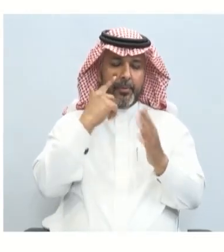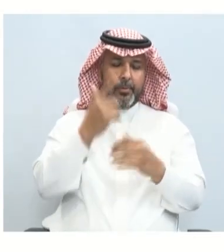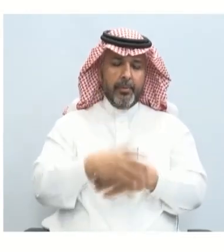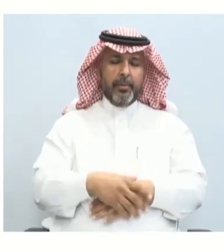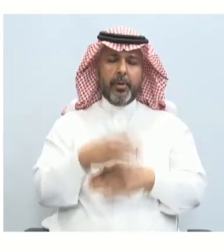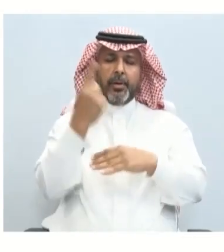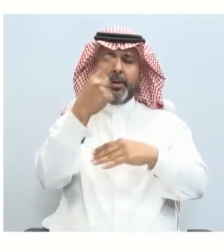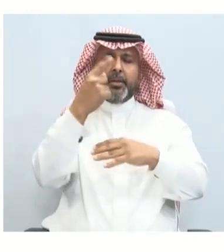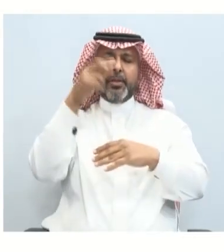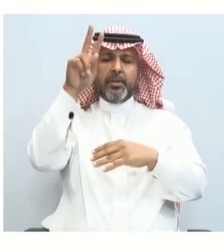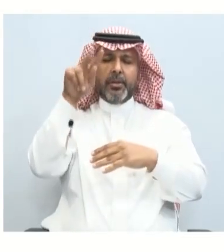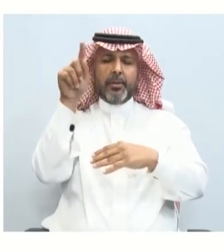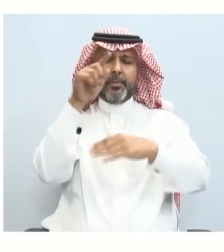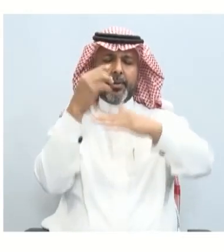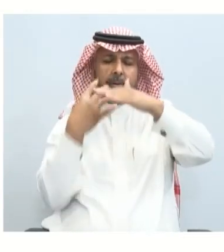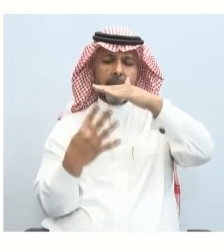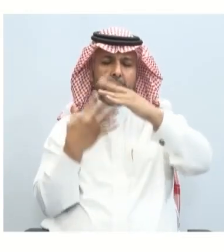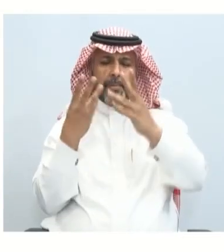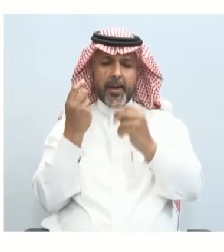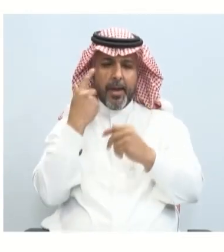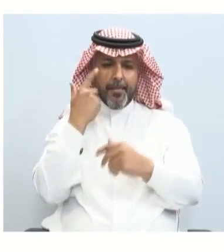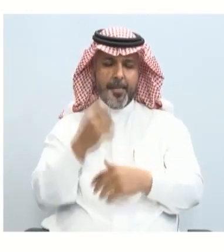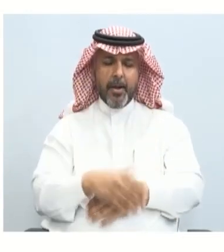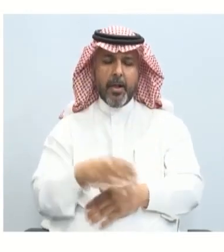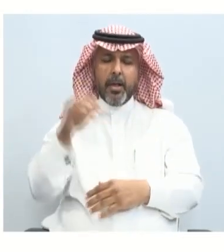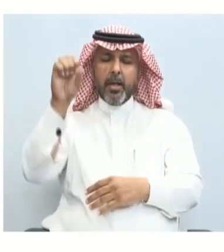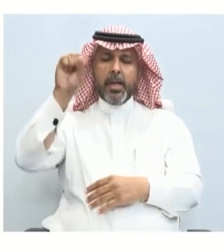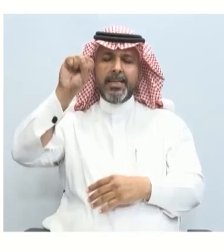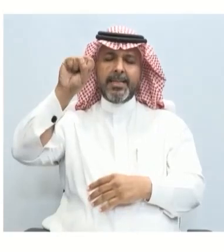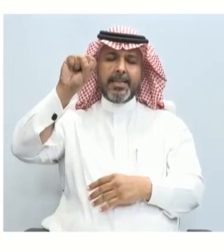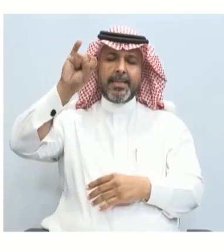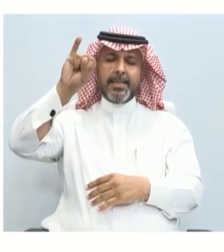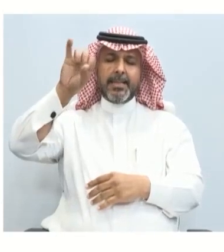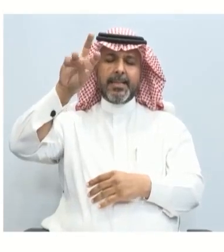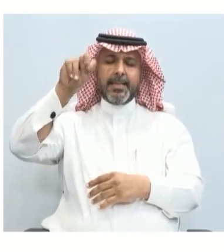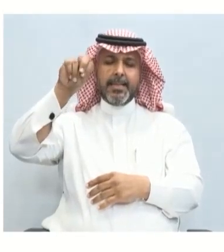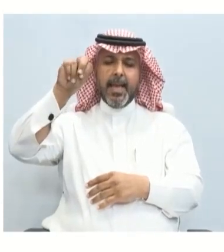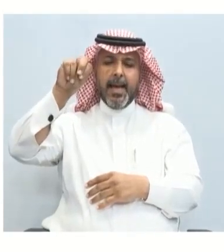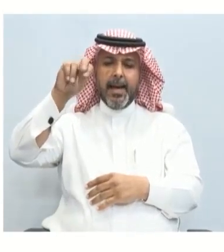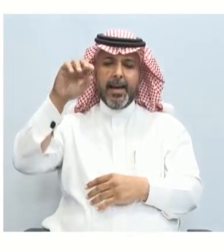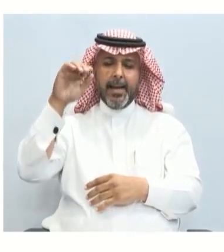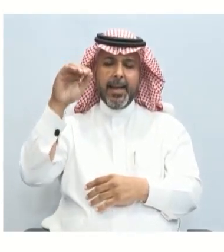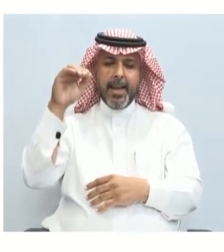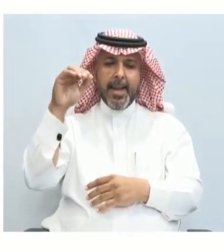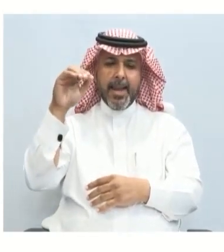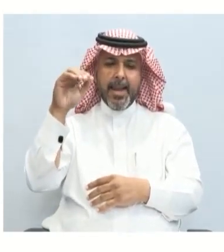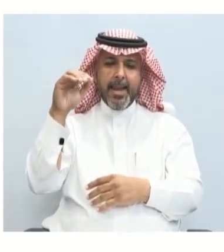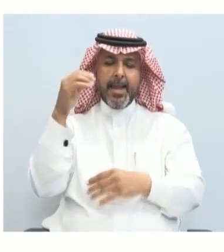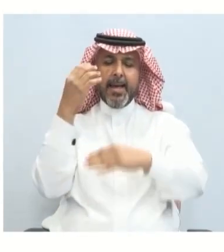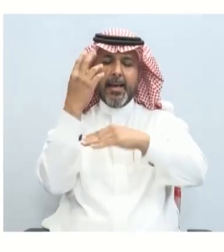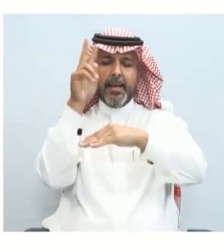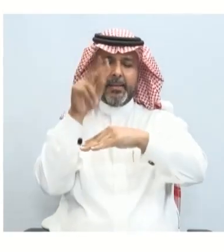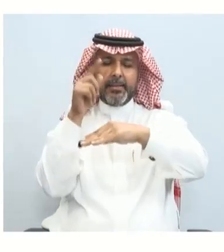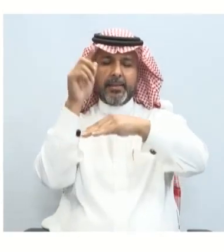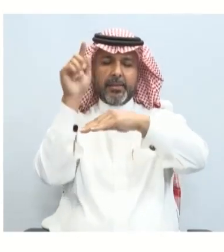11 باي على 4 طبعا لما يقوللك ساين 11 باي على 4 فانا ممكن اقول ان هذه عباره عن ساين